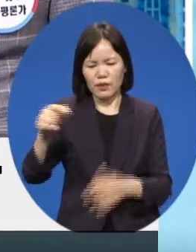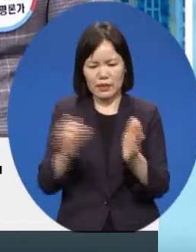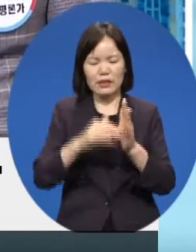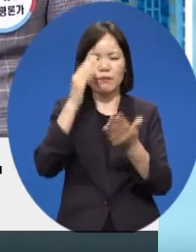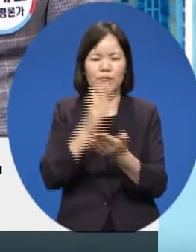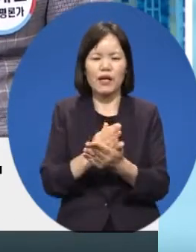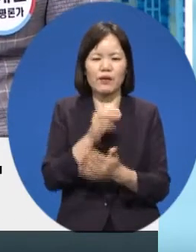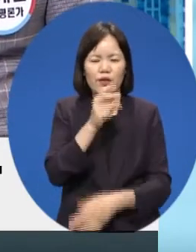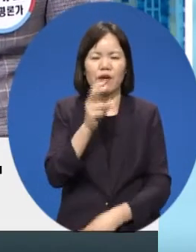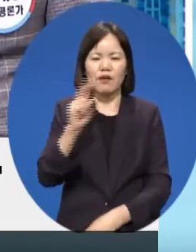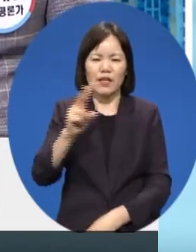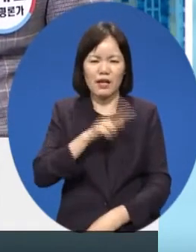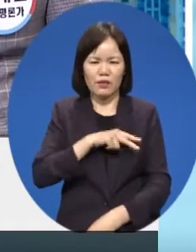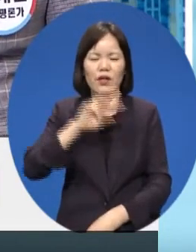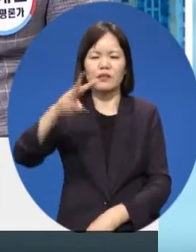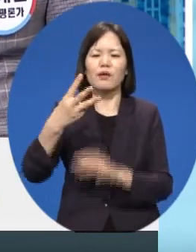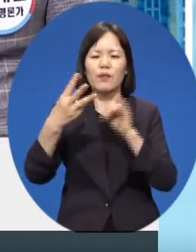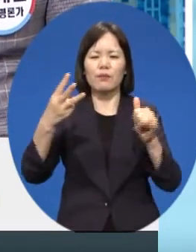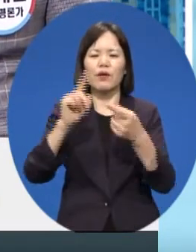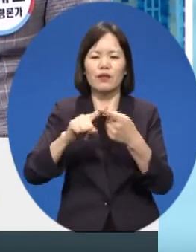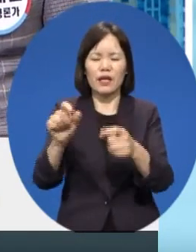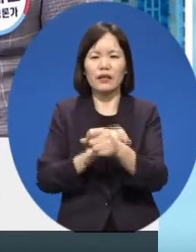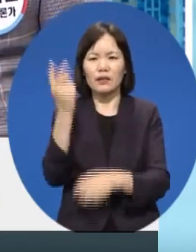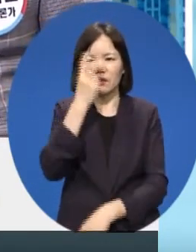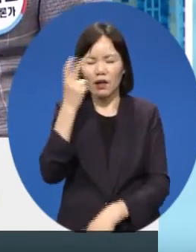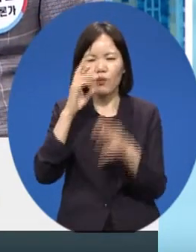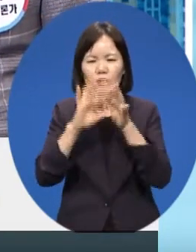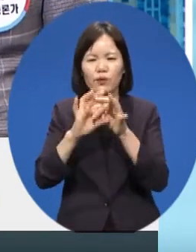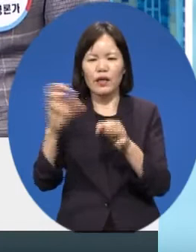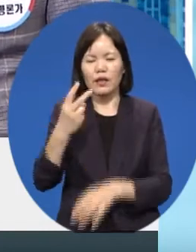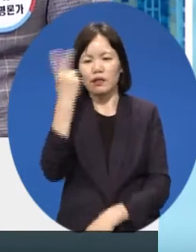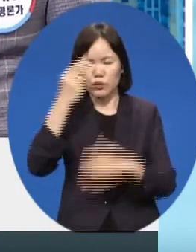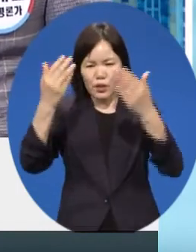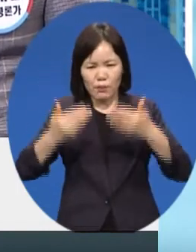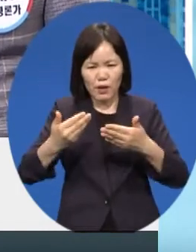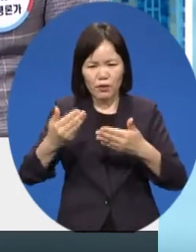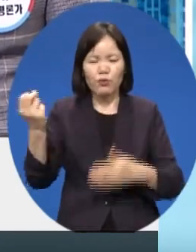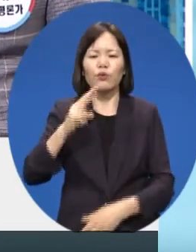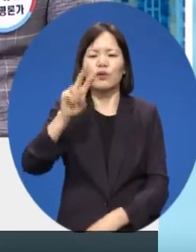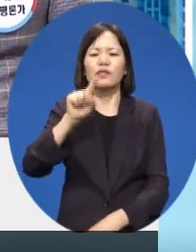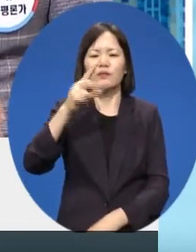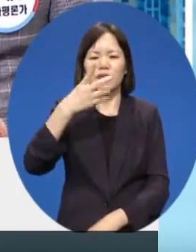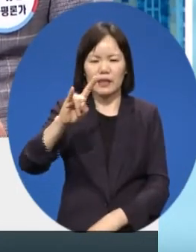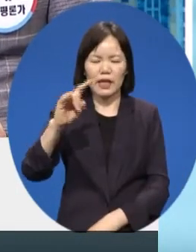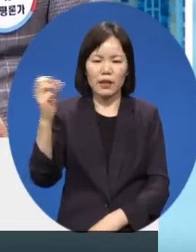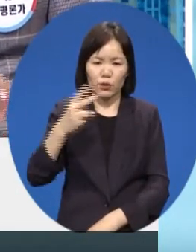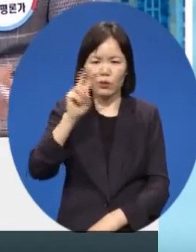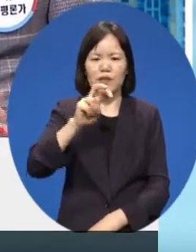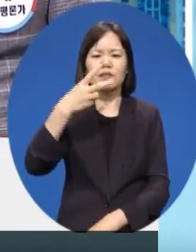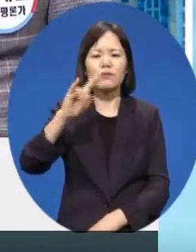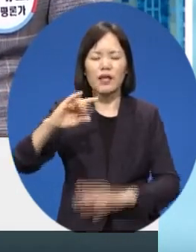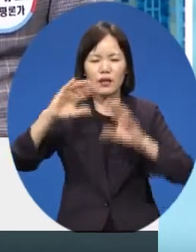의원 300명에 대해서 특검을 발휘해서 다시 한번 재조사를 바 짜거나 또는 21대 뿐만 아니라 적어도 20대 굵게 까지